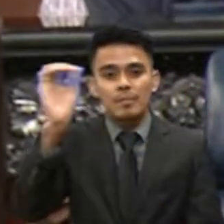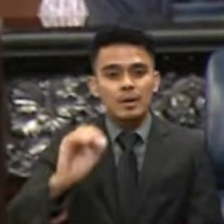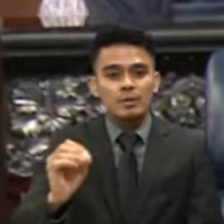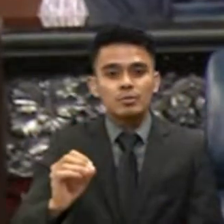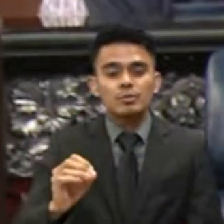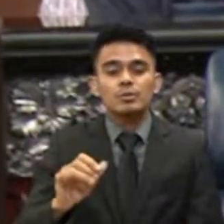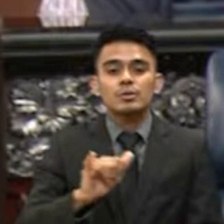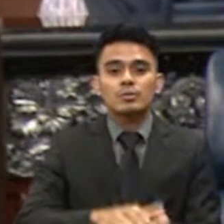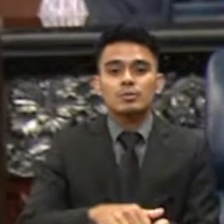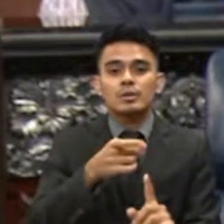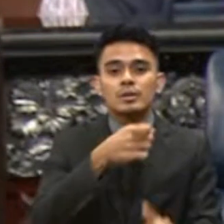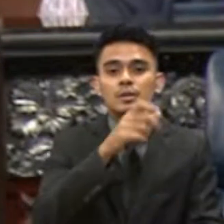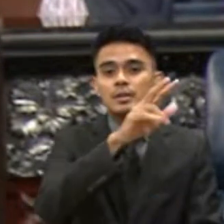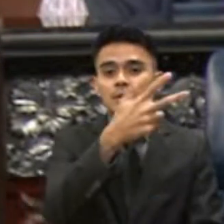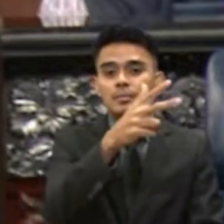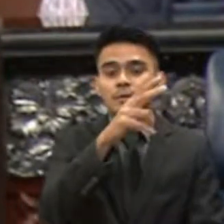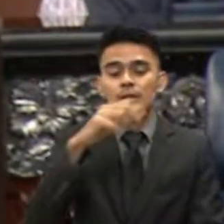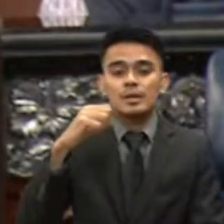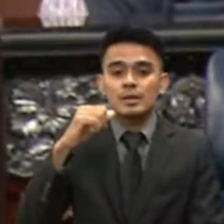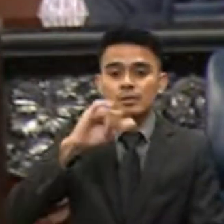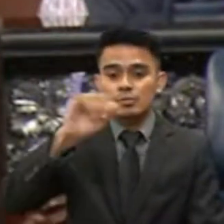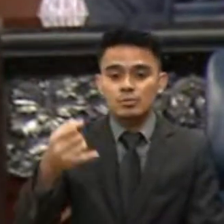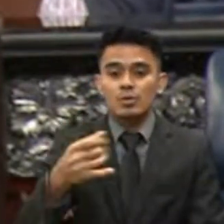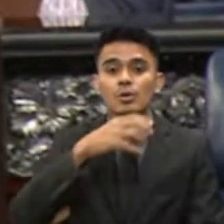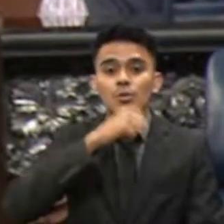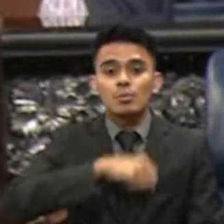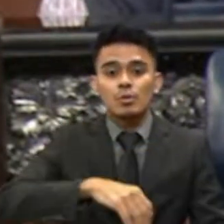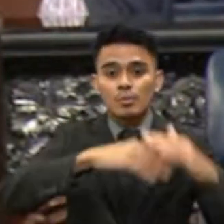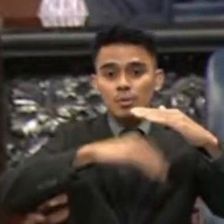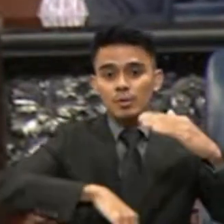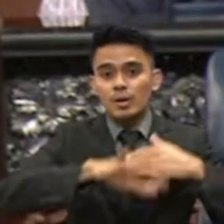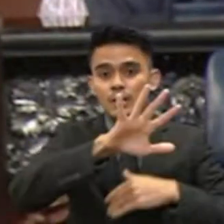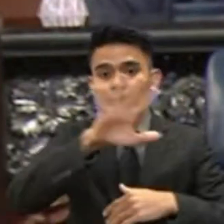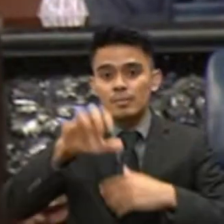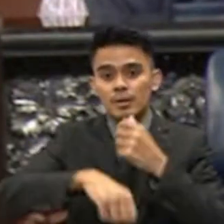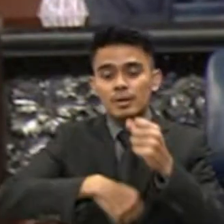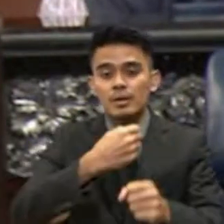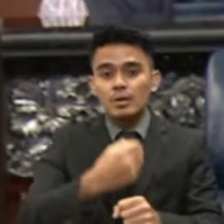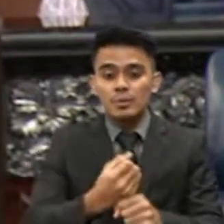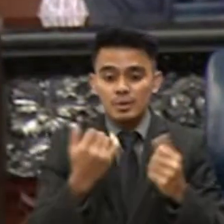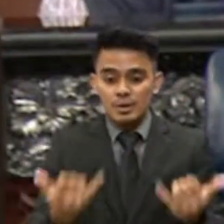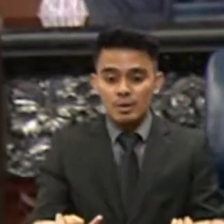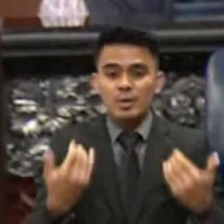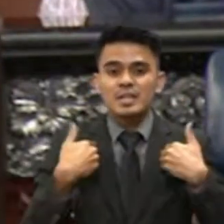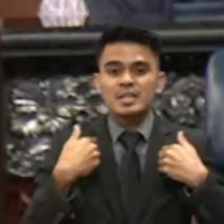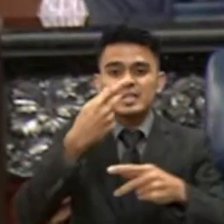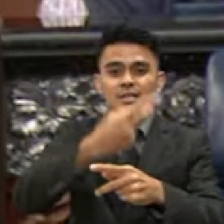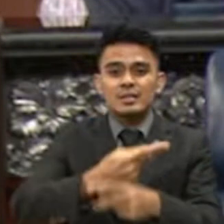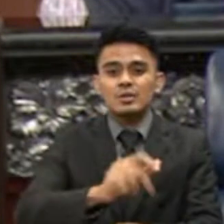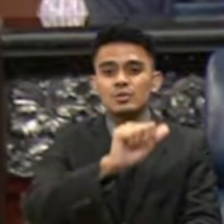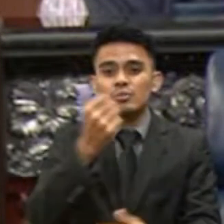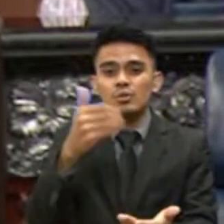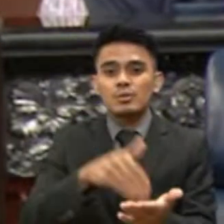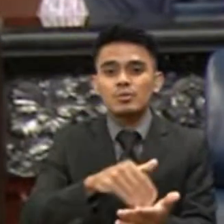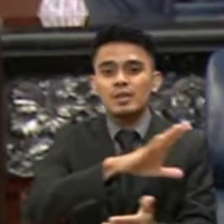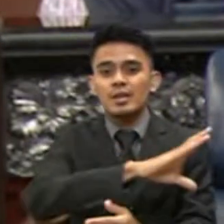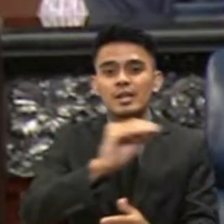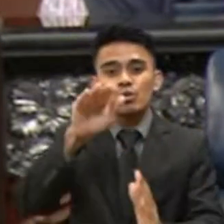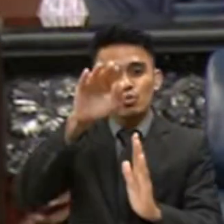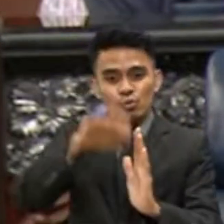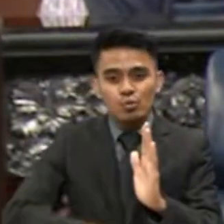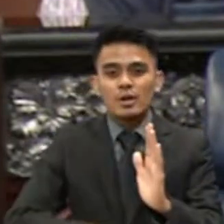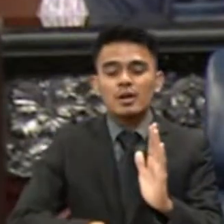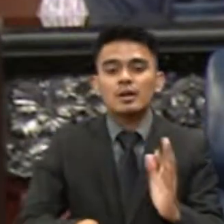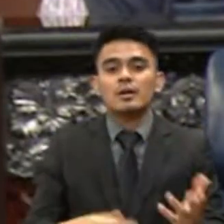daripada 13 tahun 1 juta ahli berumur bawah 55 tahun ini mempunyai simpanan 10.000 dan kurang ya